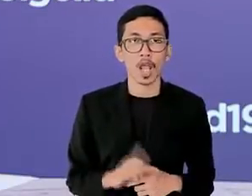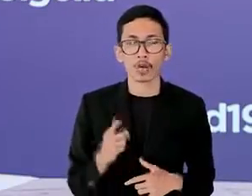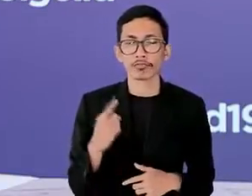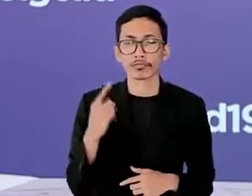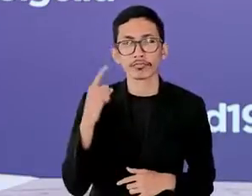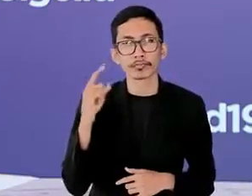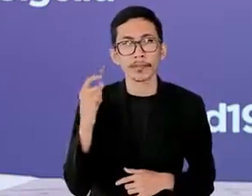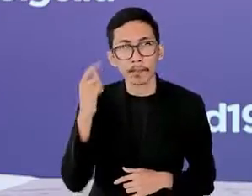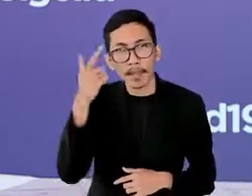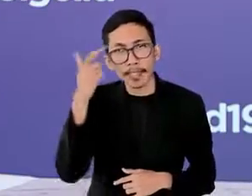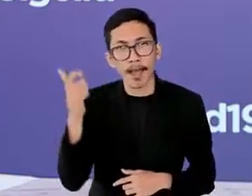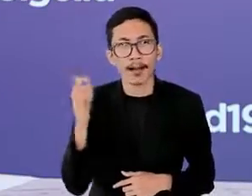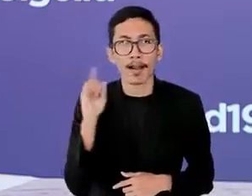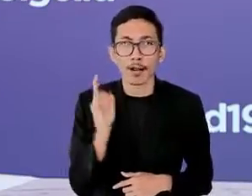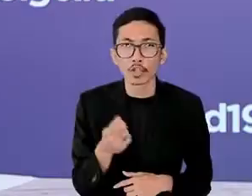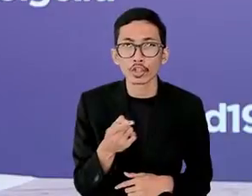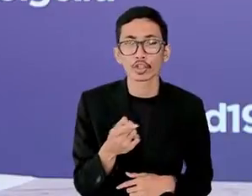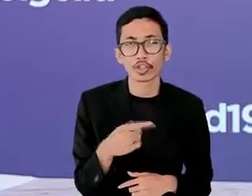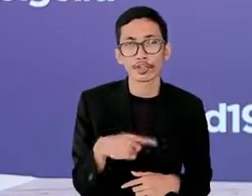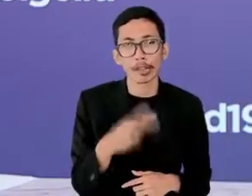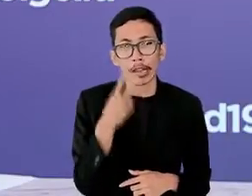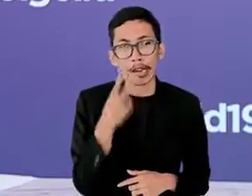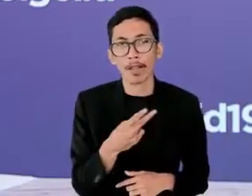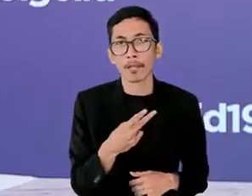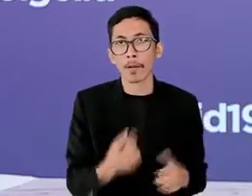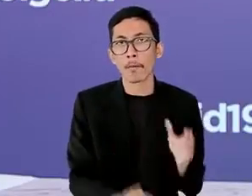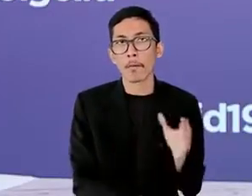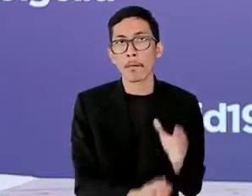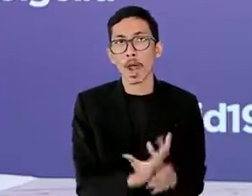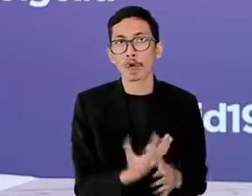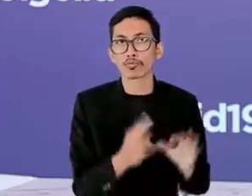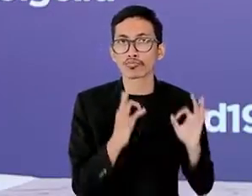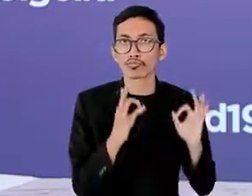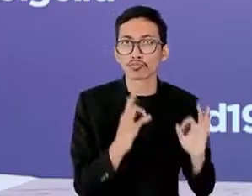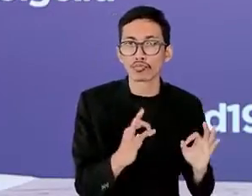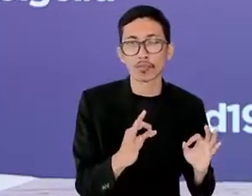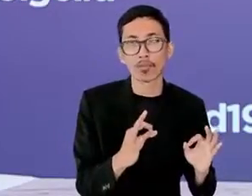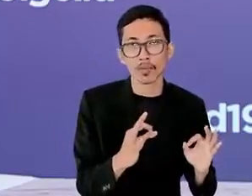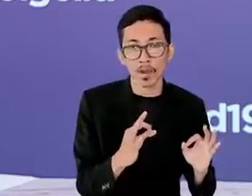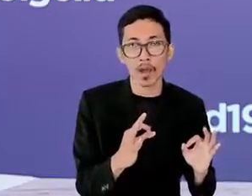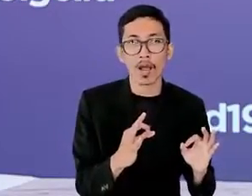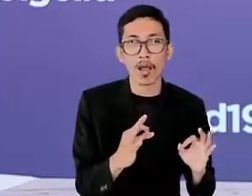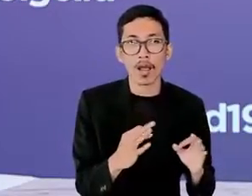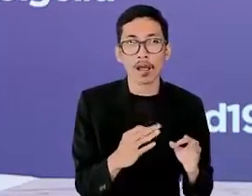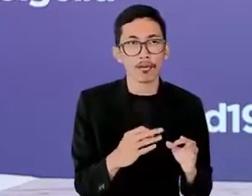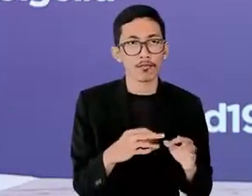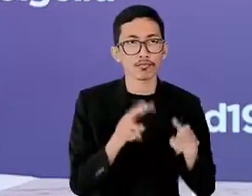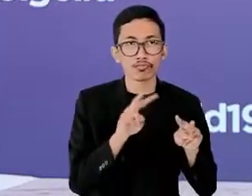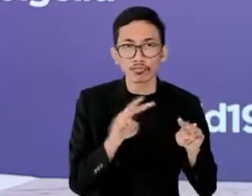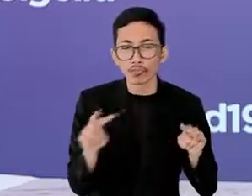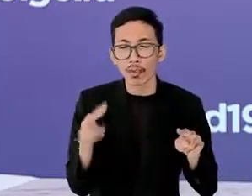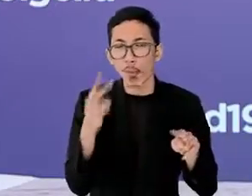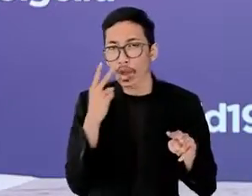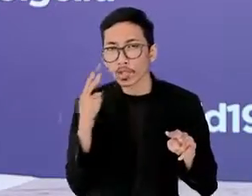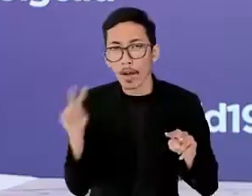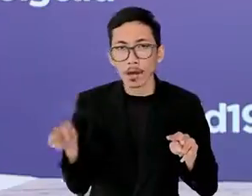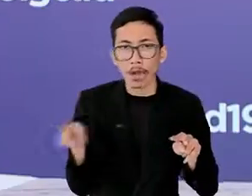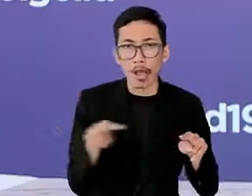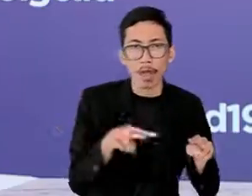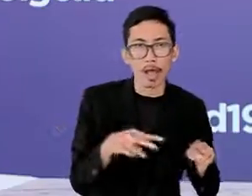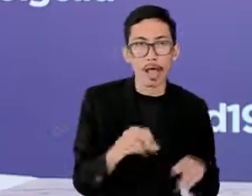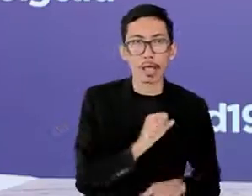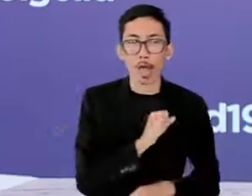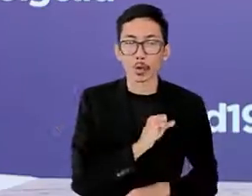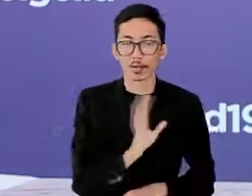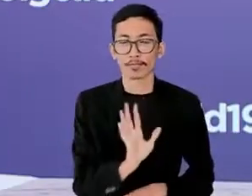dan lebih visioner dalam melihat perkembangan baik ini dengan memupuk kewaspadaan tanpa ketakutan yang berlebihan